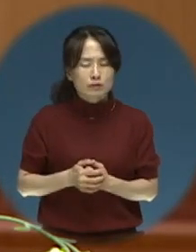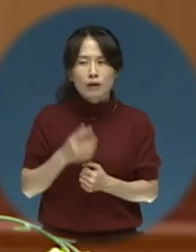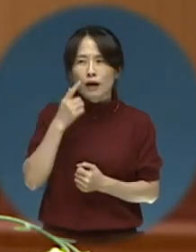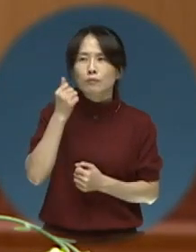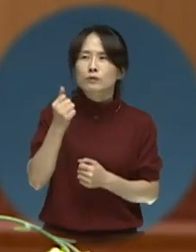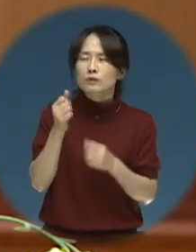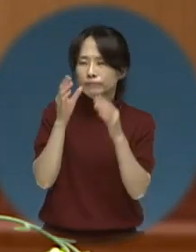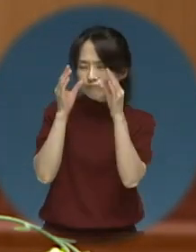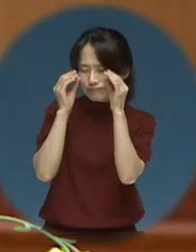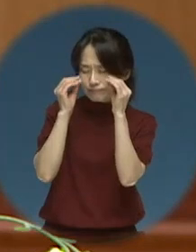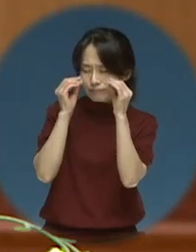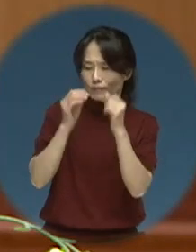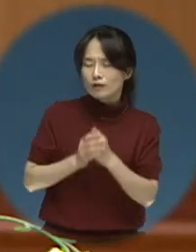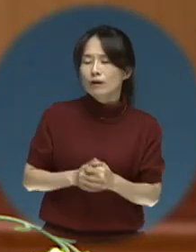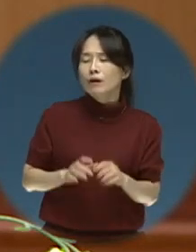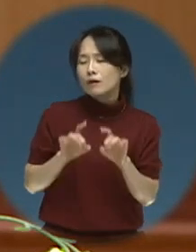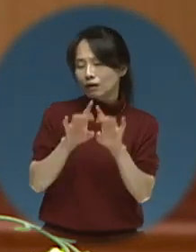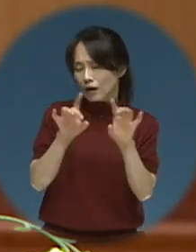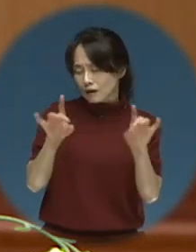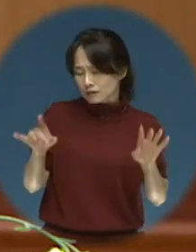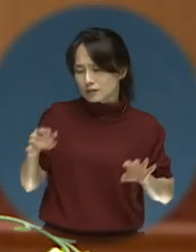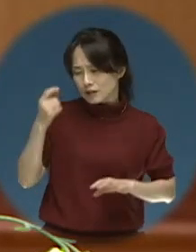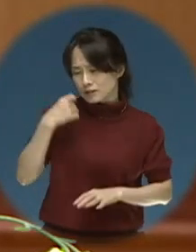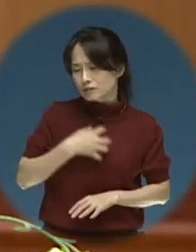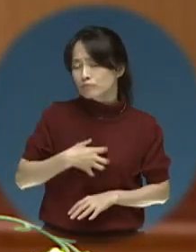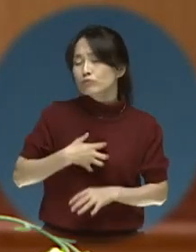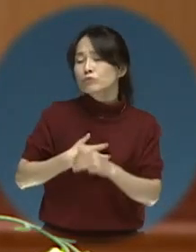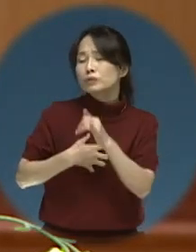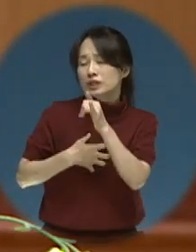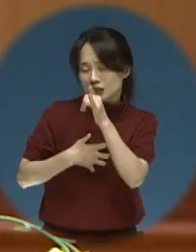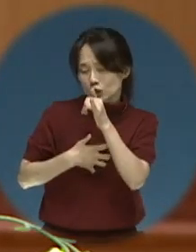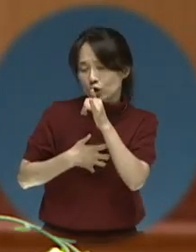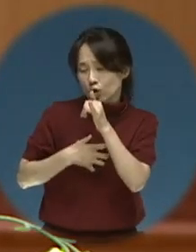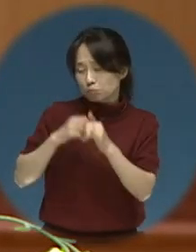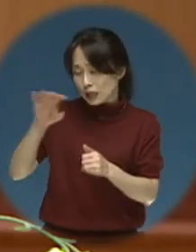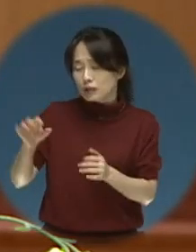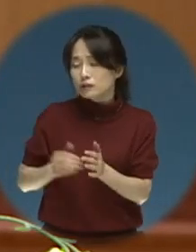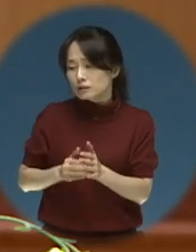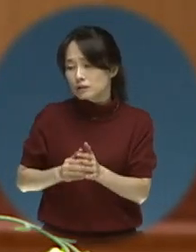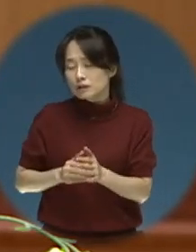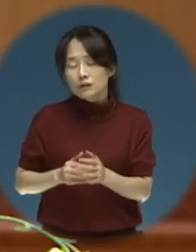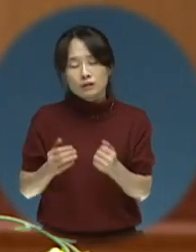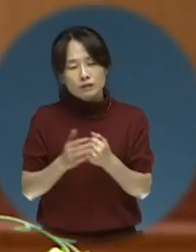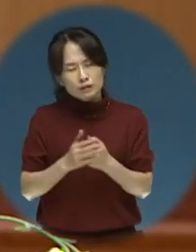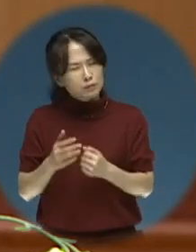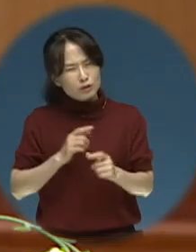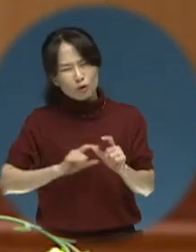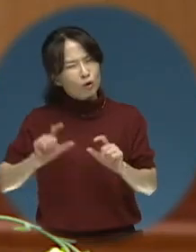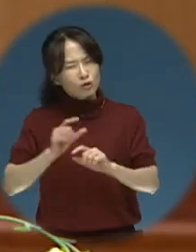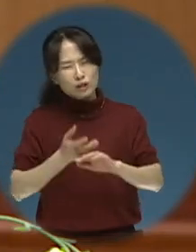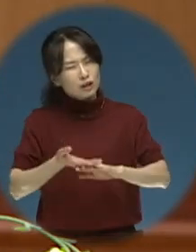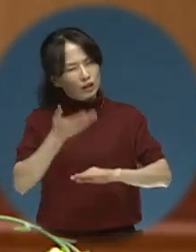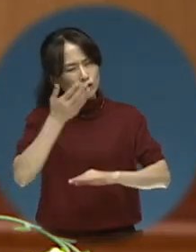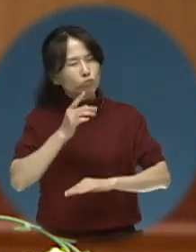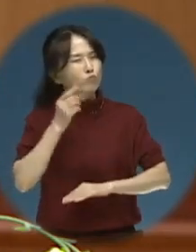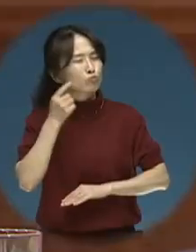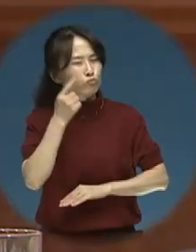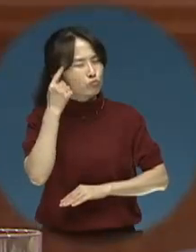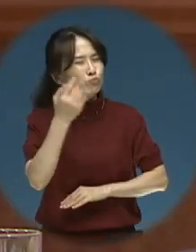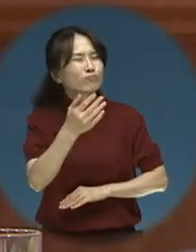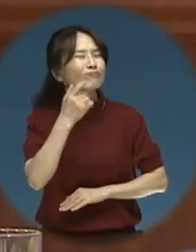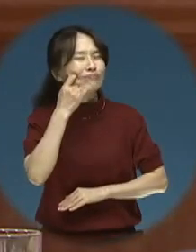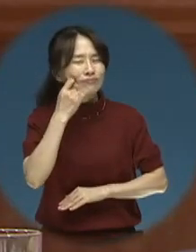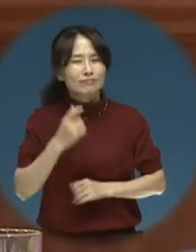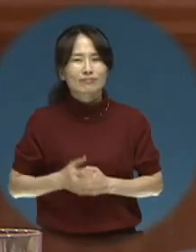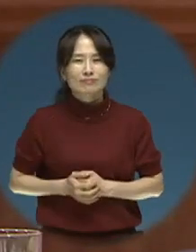각자 슬픔이 있는 기라 그러시더라고요. 그냥 네. 그 한마디 더 이상 묻지 않았습니다. 네. 네. 네.